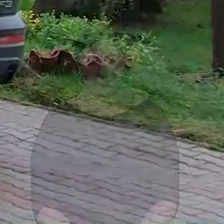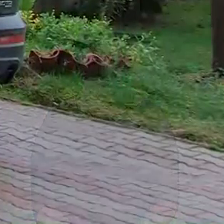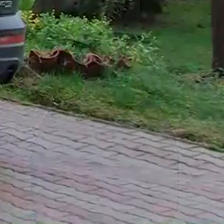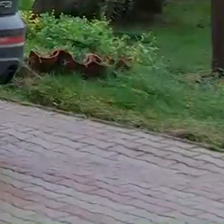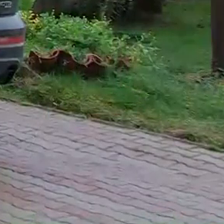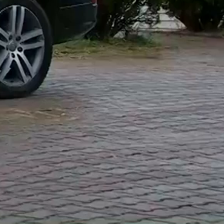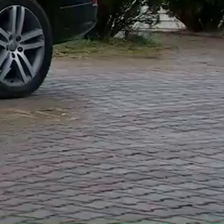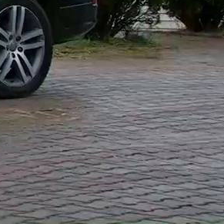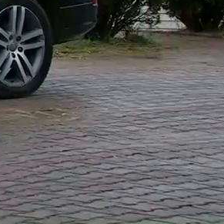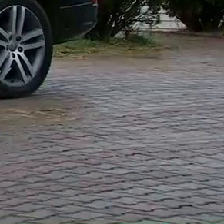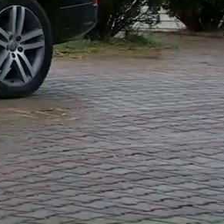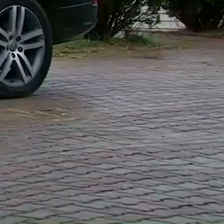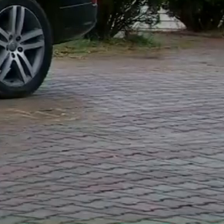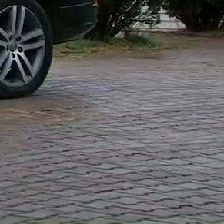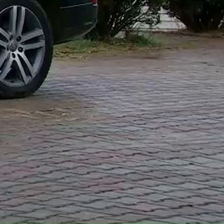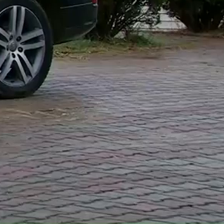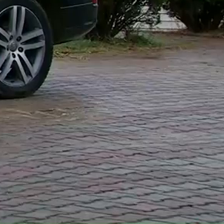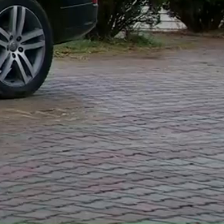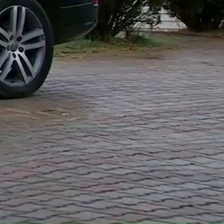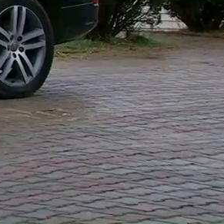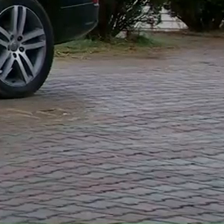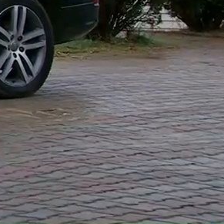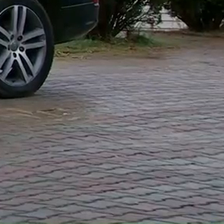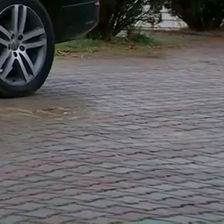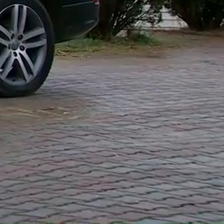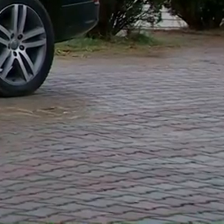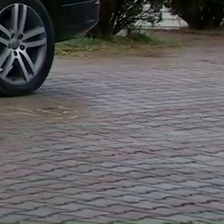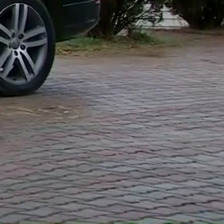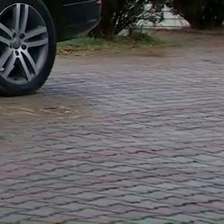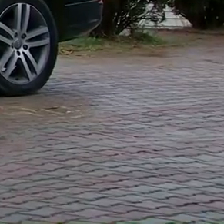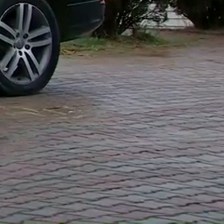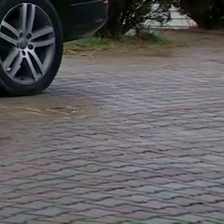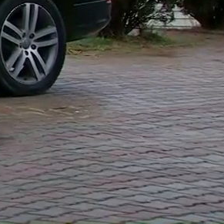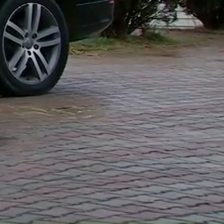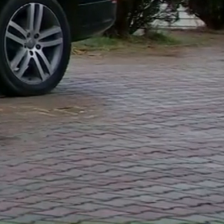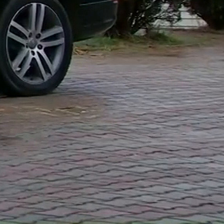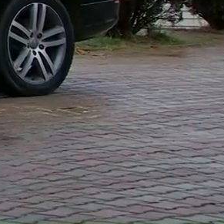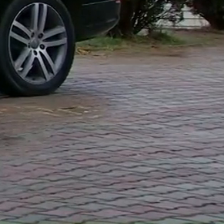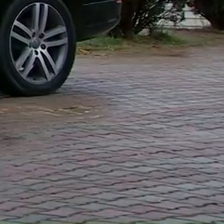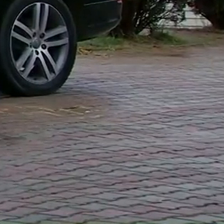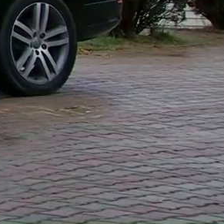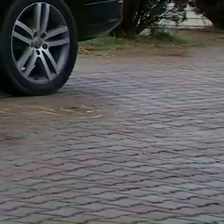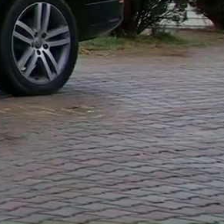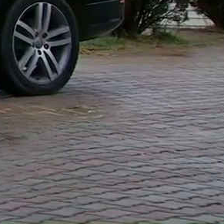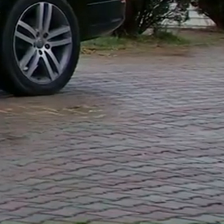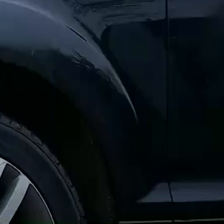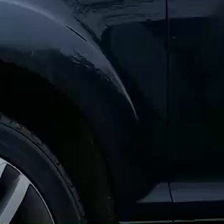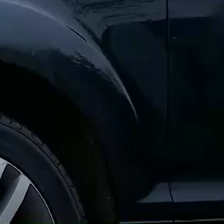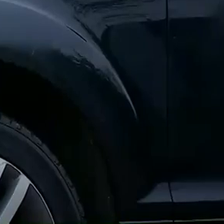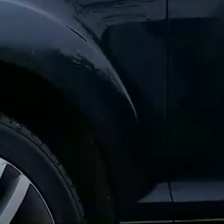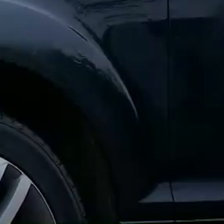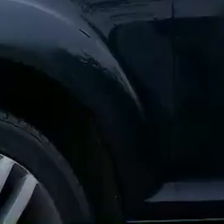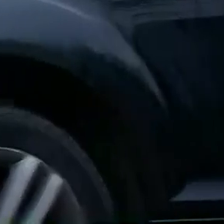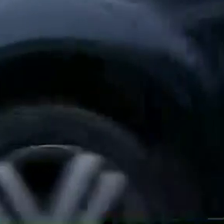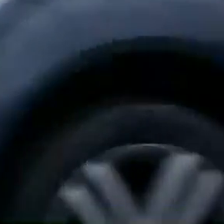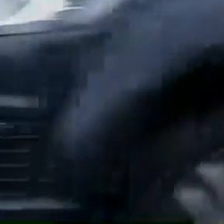Allah, Allah Allah. Sarp köşeyi dönüp gözden kaybolunca Şükrü telaşla indi arabadan. Sarp'ın kabanına sıkı sıkı